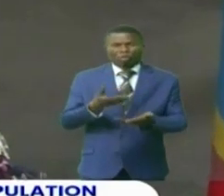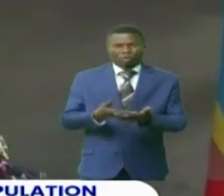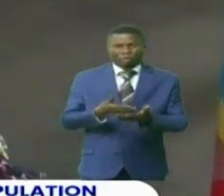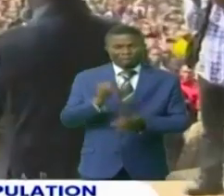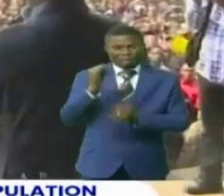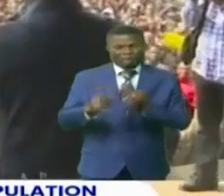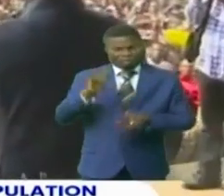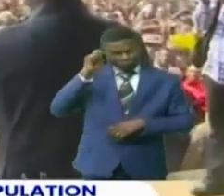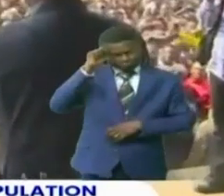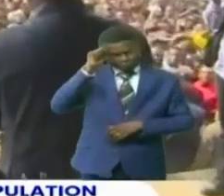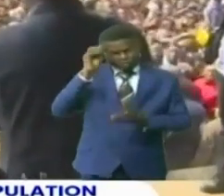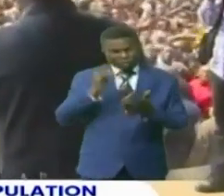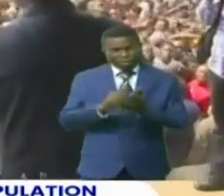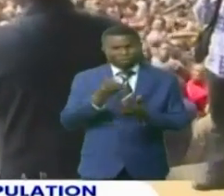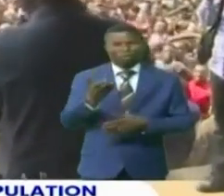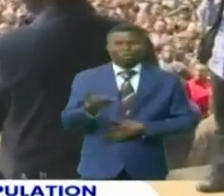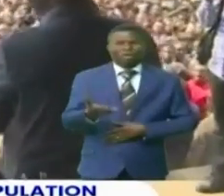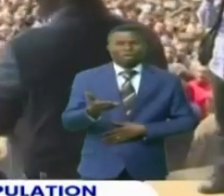bozali kokanisa malamu